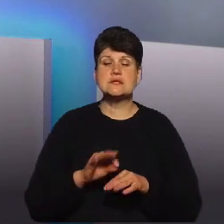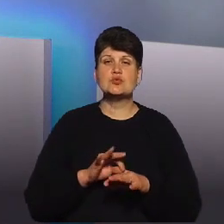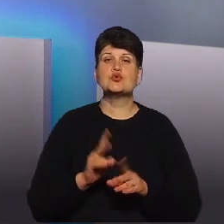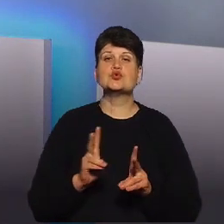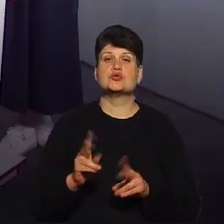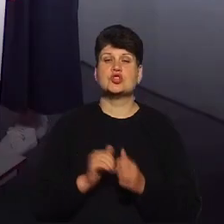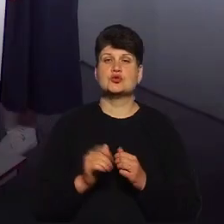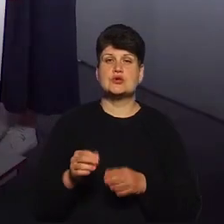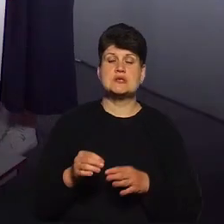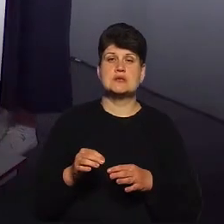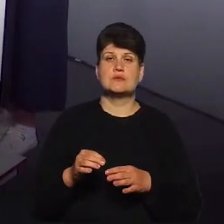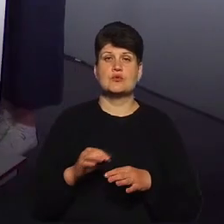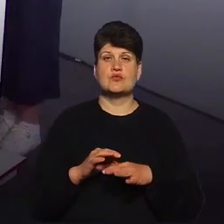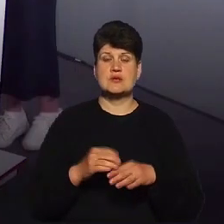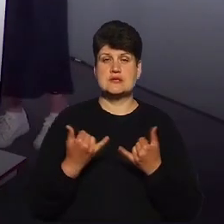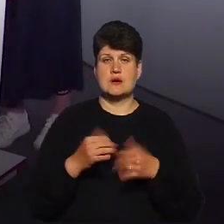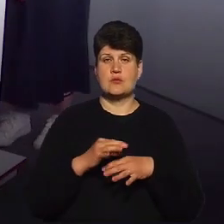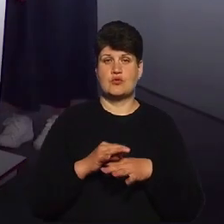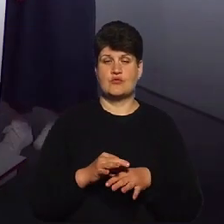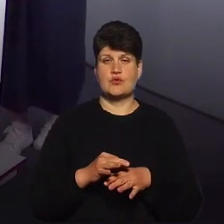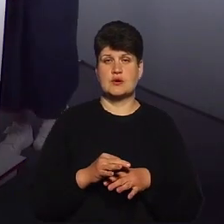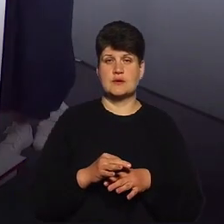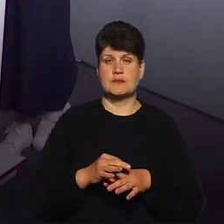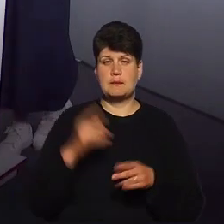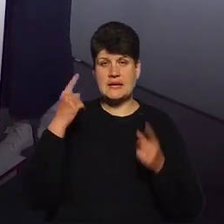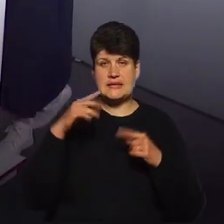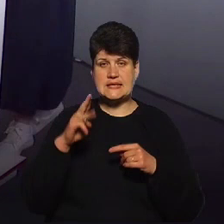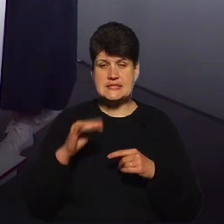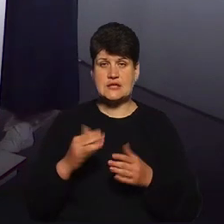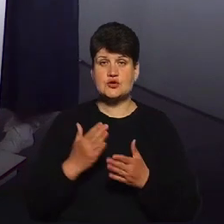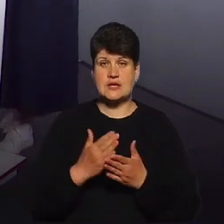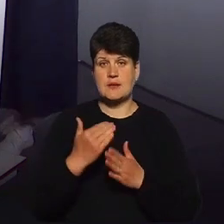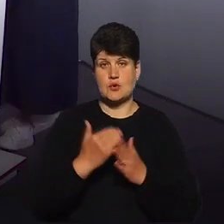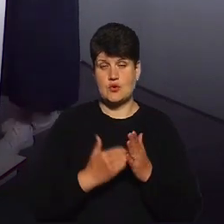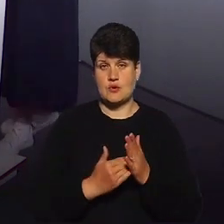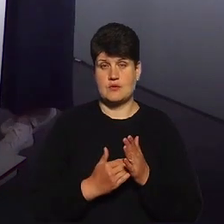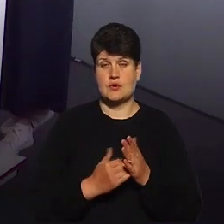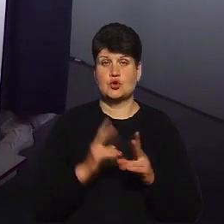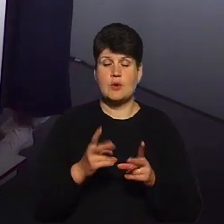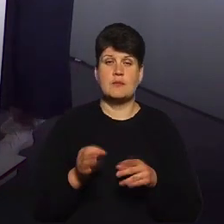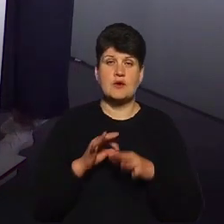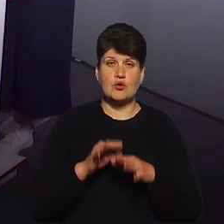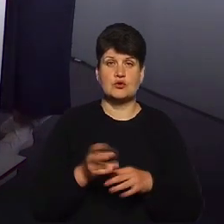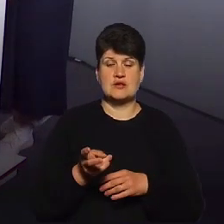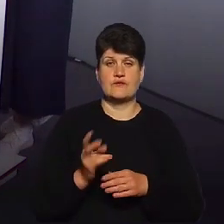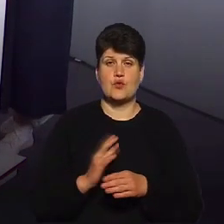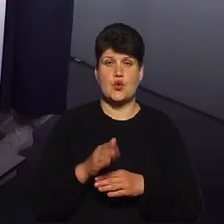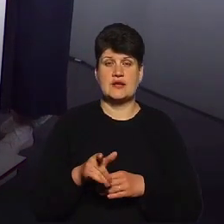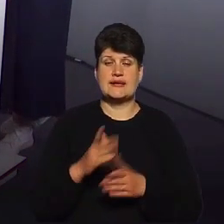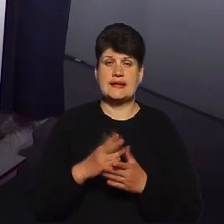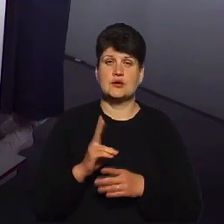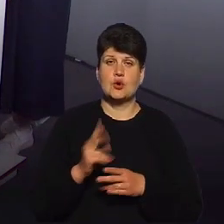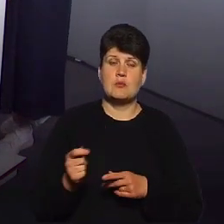Проводять зараз, наприклад, ті митці були, що проводять. Так, якщо є програми, ті, то проводять... Ті, хто приходить до вас в гості, так, так, власне? Тобто є ті, хто приїжджають на програми,